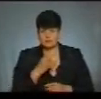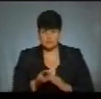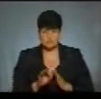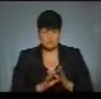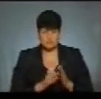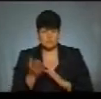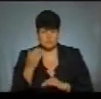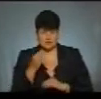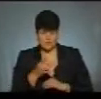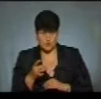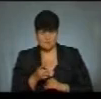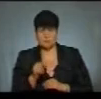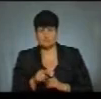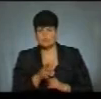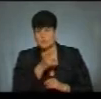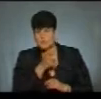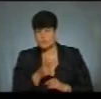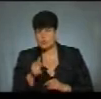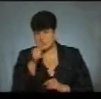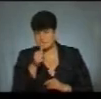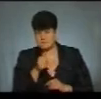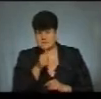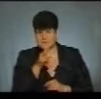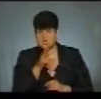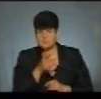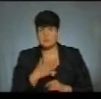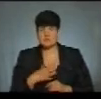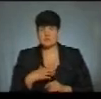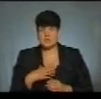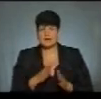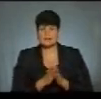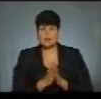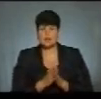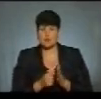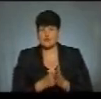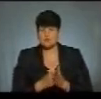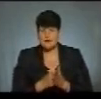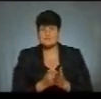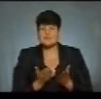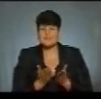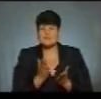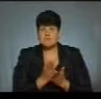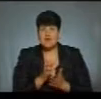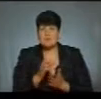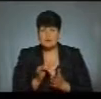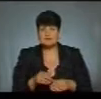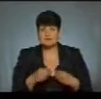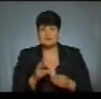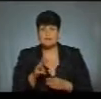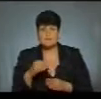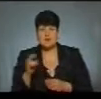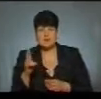попереднього разу, тому що на протязі місяця часу ми чекаємо на клопотання, які мав би подати Майка.